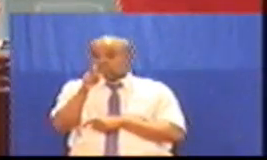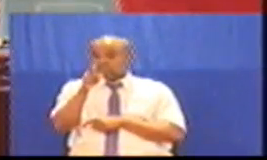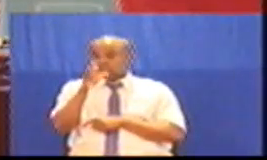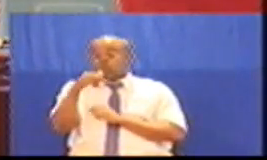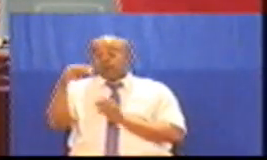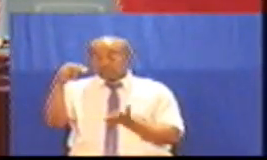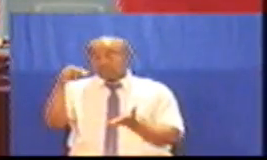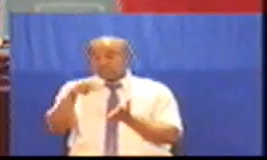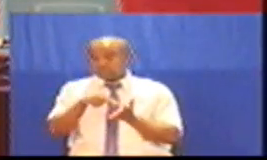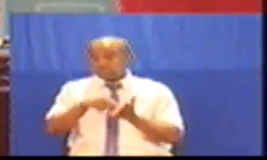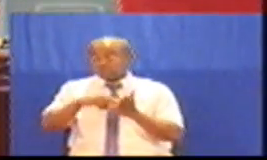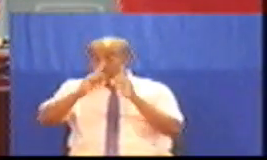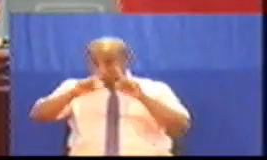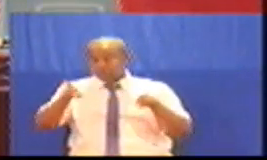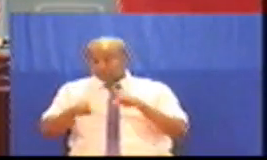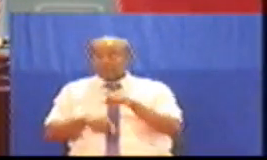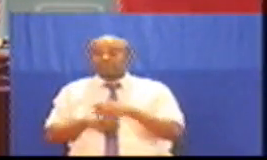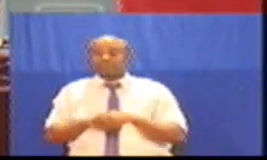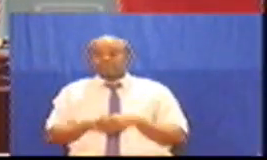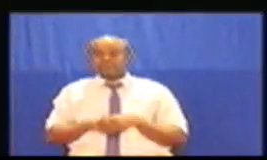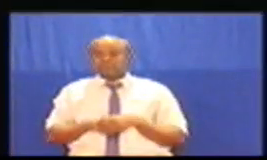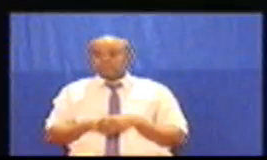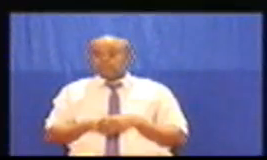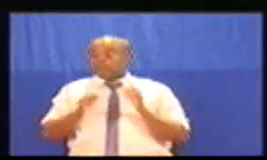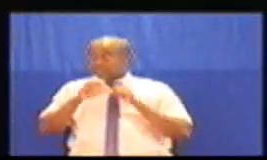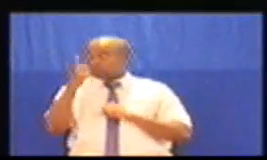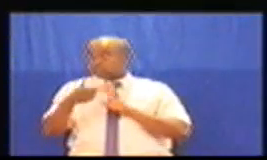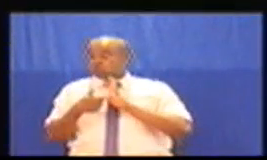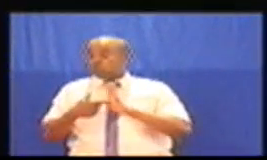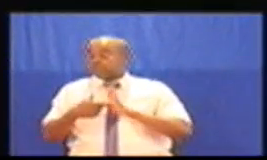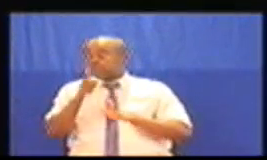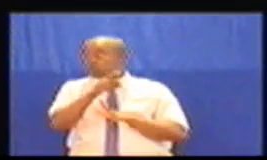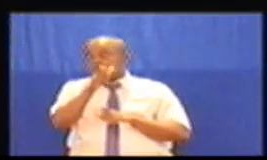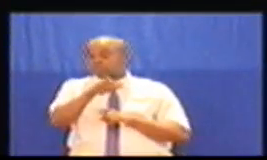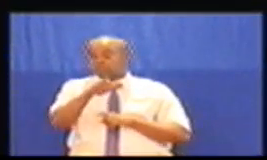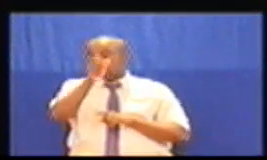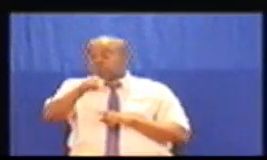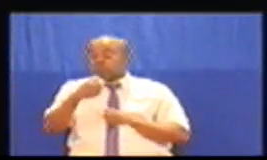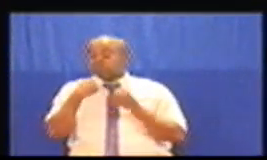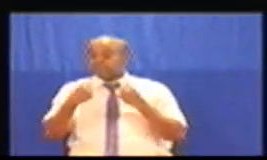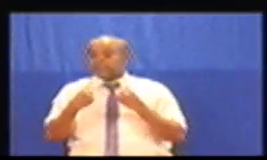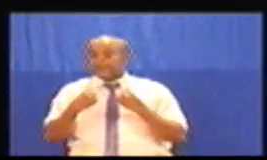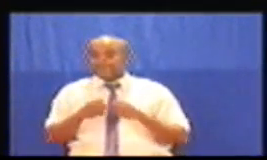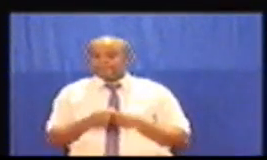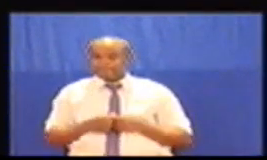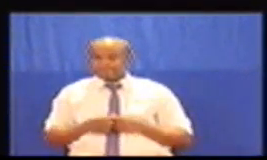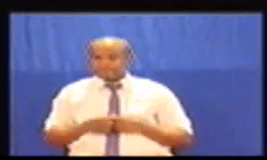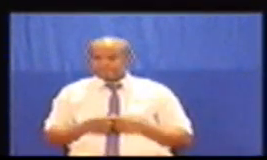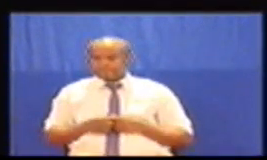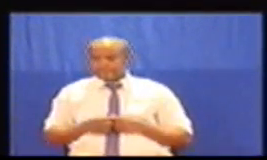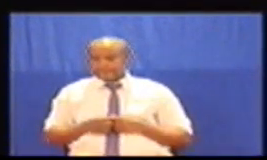msimamo ambayo inaleta utatanishi. Uwe mzalendo kwanza. Sasa kwa hayo,